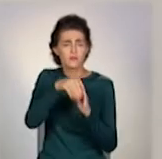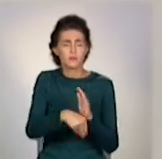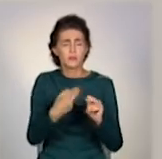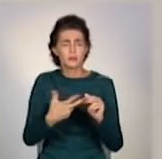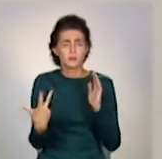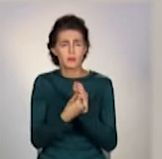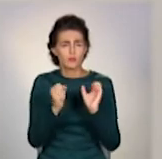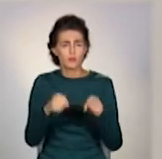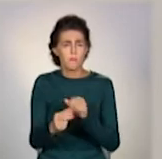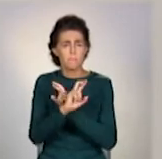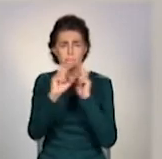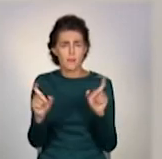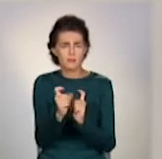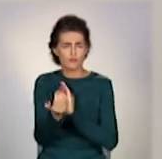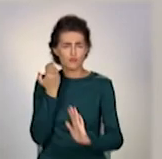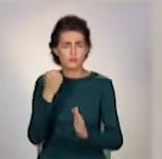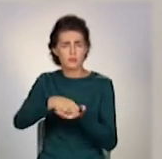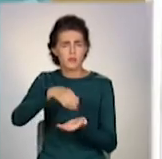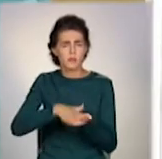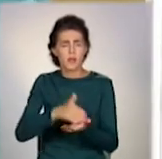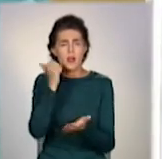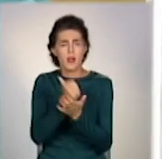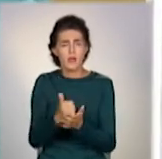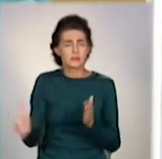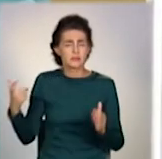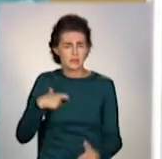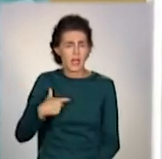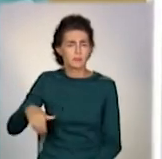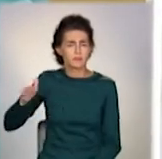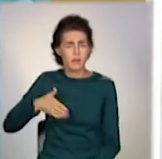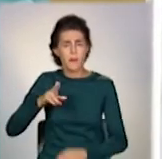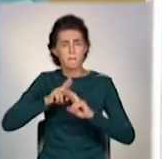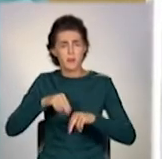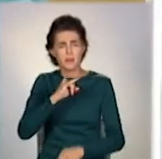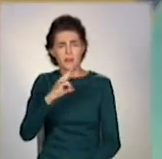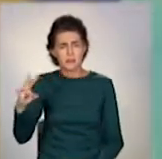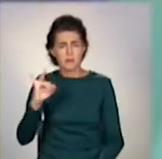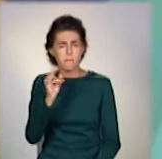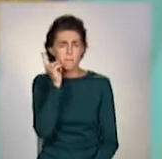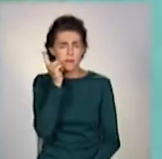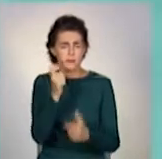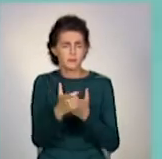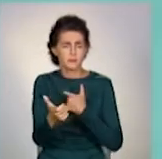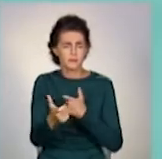без попереднього запису. Головне – взяти з собою паспорт, ІПН і мобільний телефон.